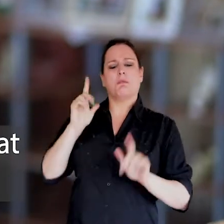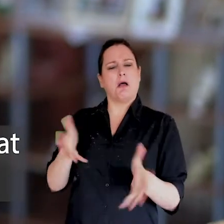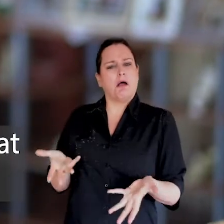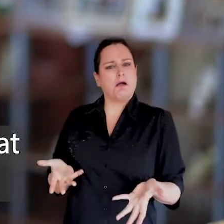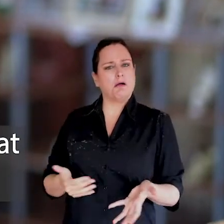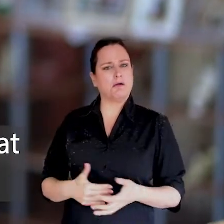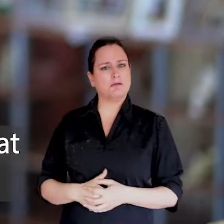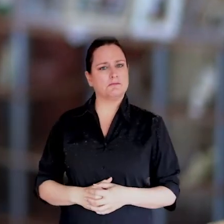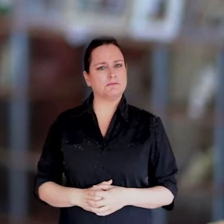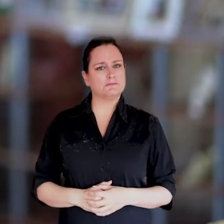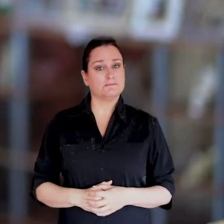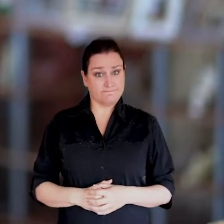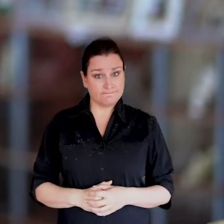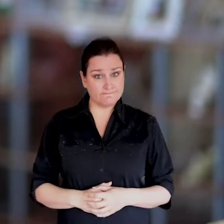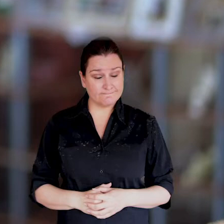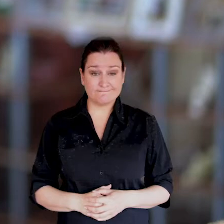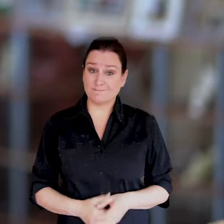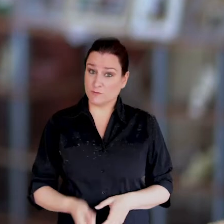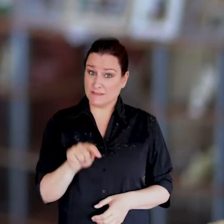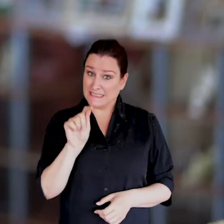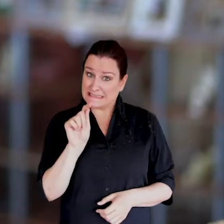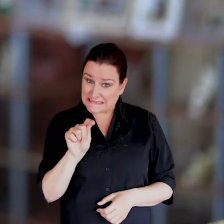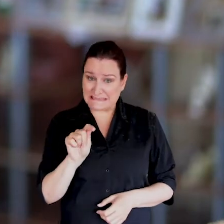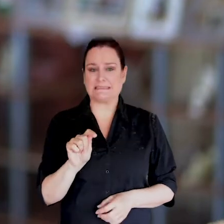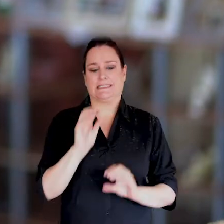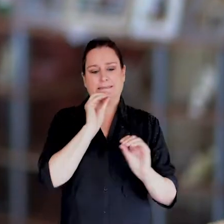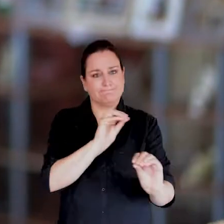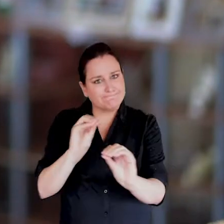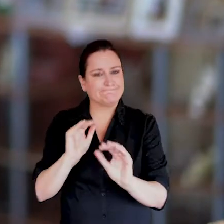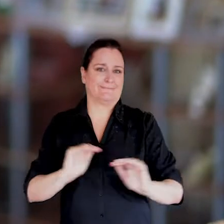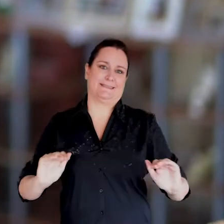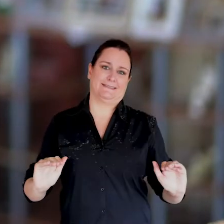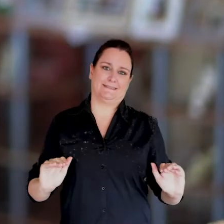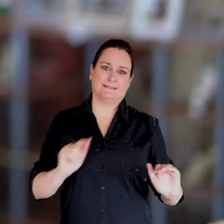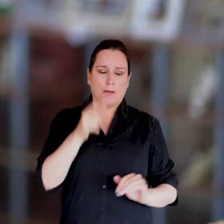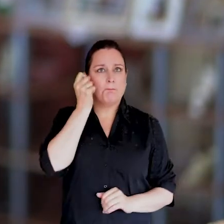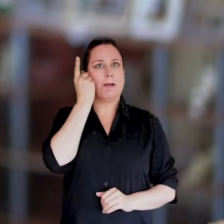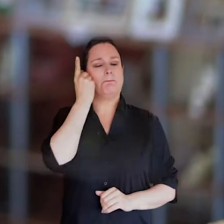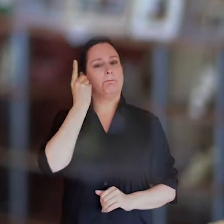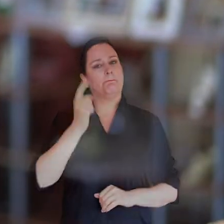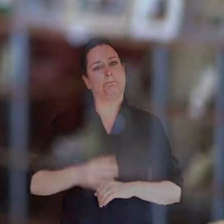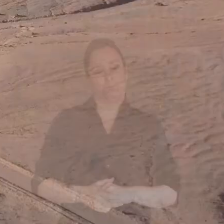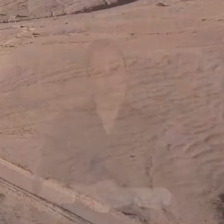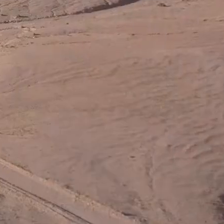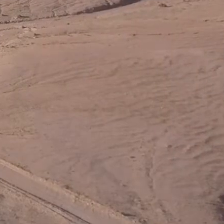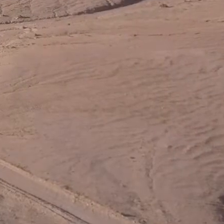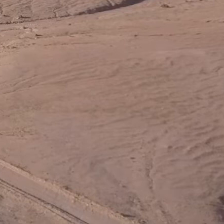wat net Engels kan praat. Is zo? Ja. So, en dit is dit wat ons bij die kinders moet